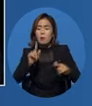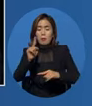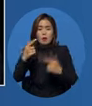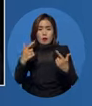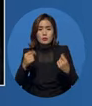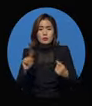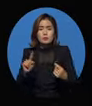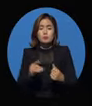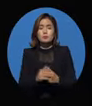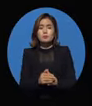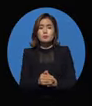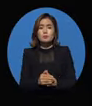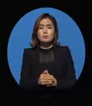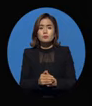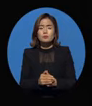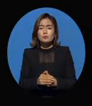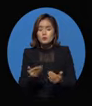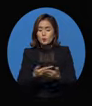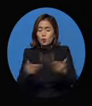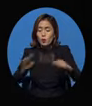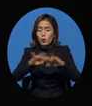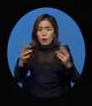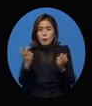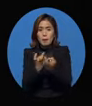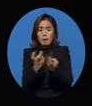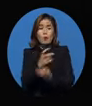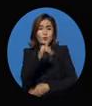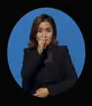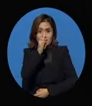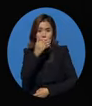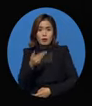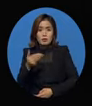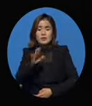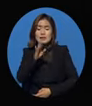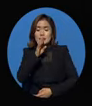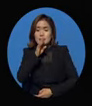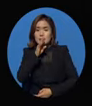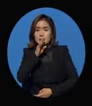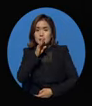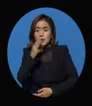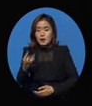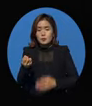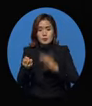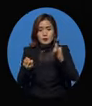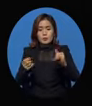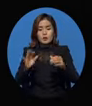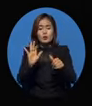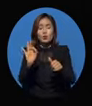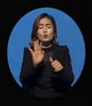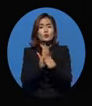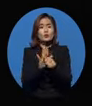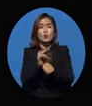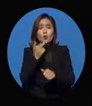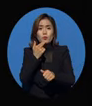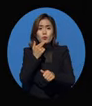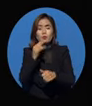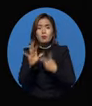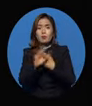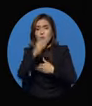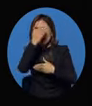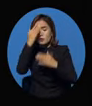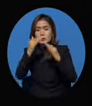것도 공급 대책이 있습니다만 칠 수 저한테 금융 지원을 해주지 않으면 우리 청년들과